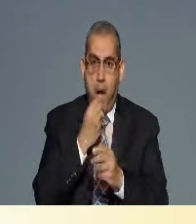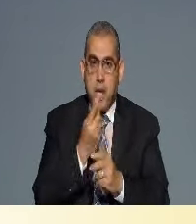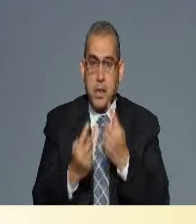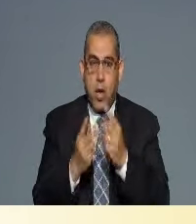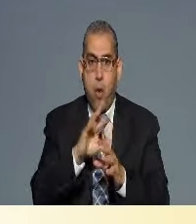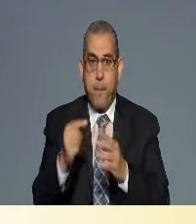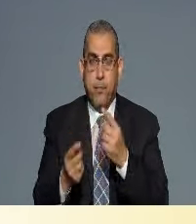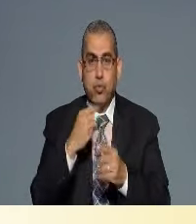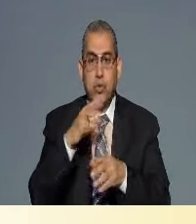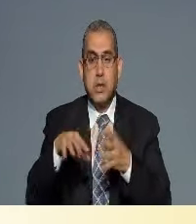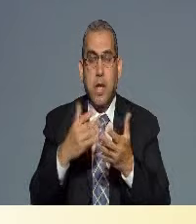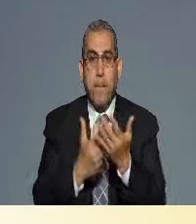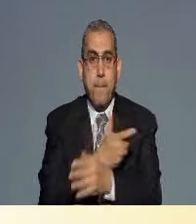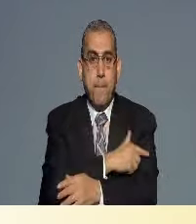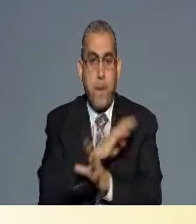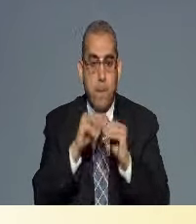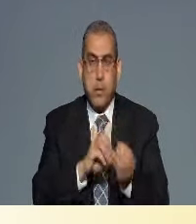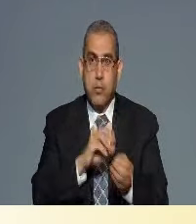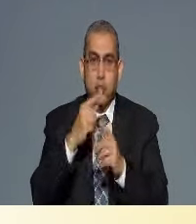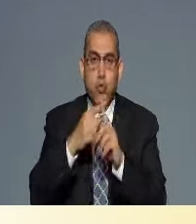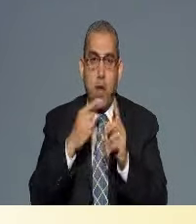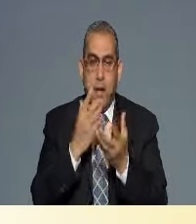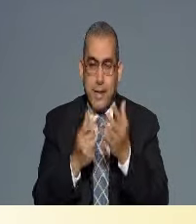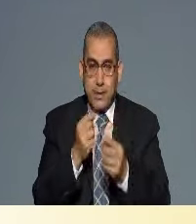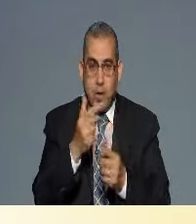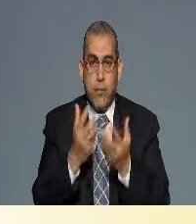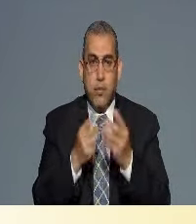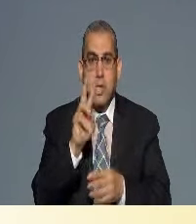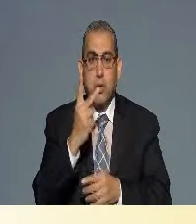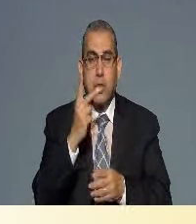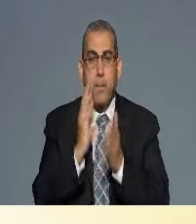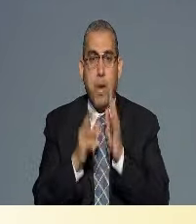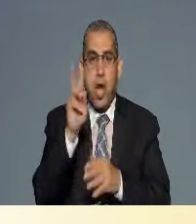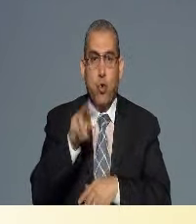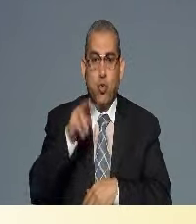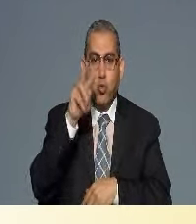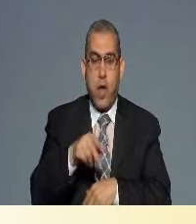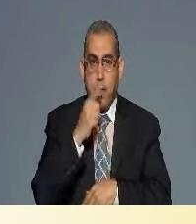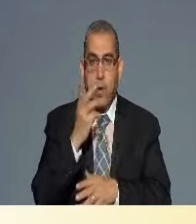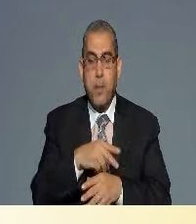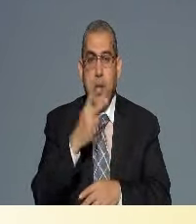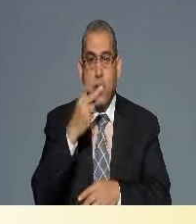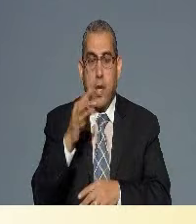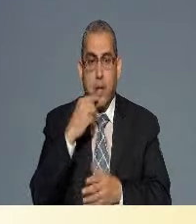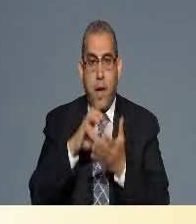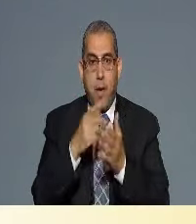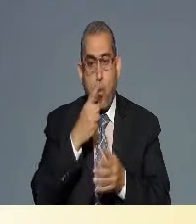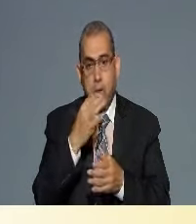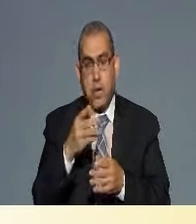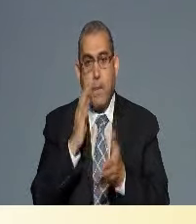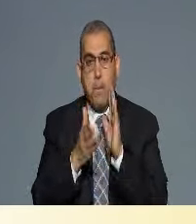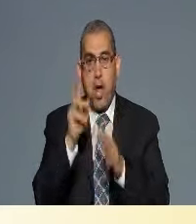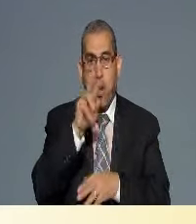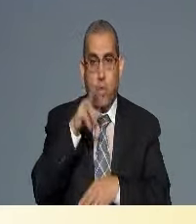السوق العالمي في البطاطس النصف جاهزة هو 17 مليار دولار، يسعى وفي 2032 حيصل ل 31 مليار دولار،